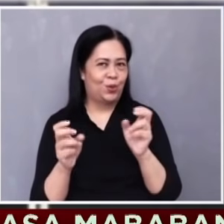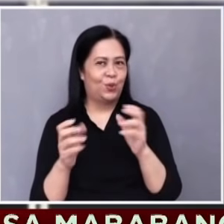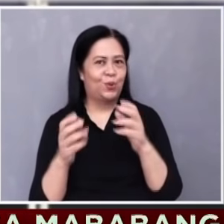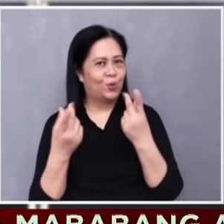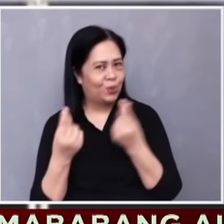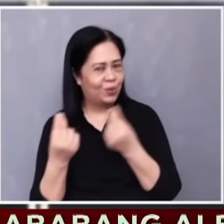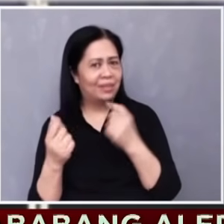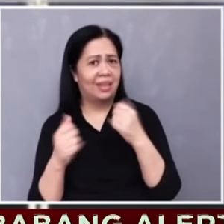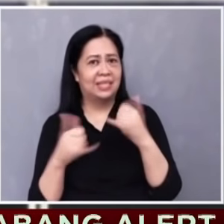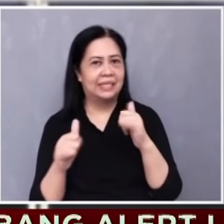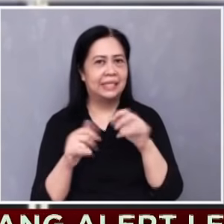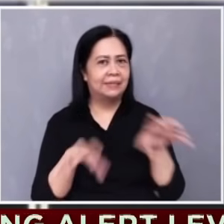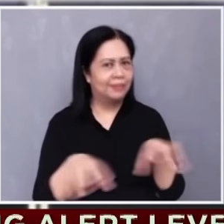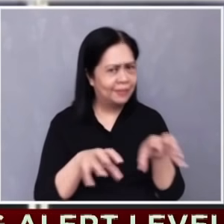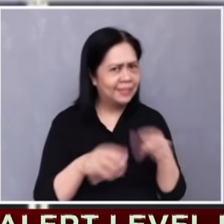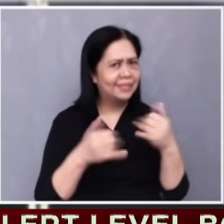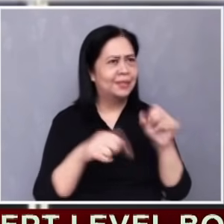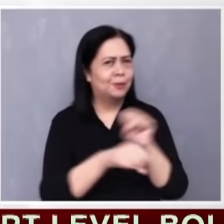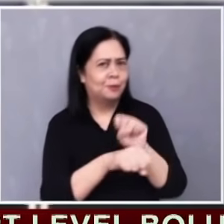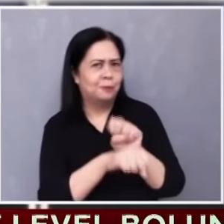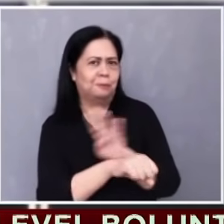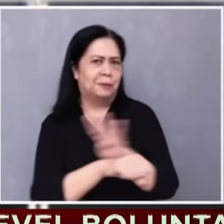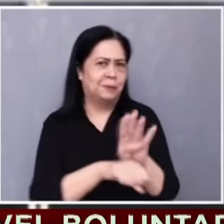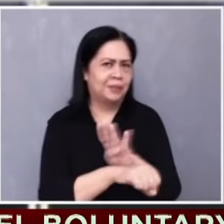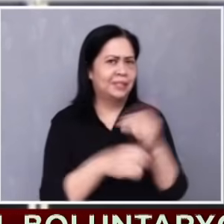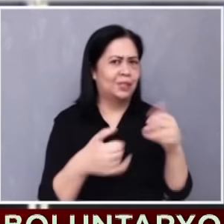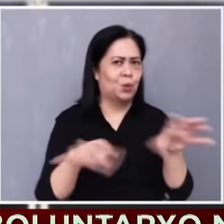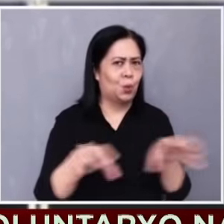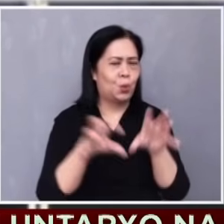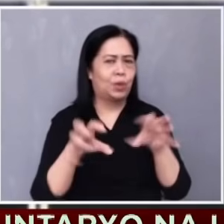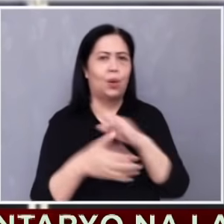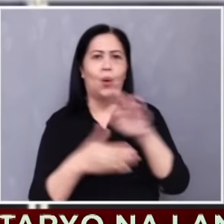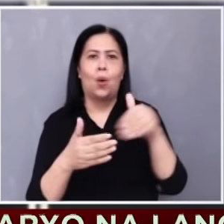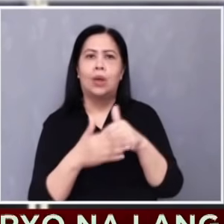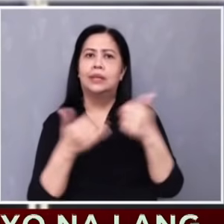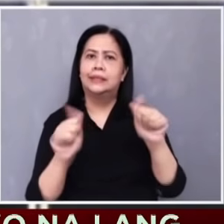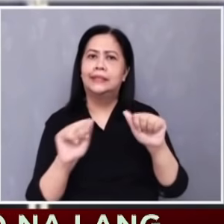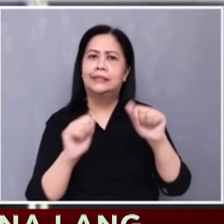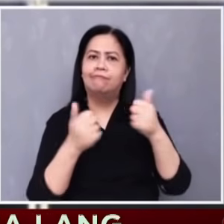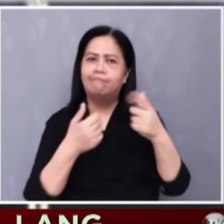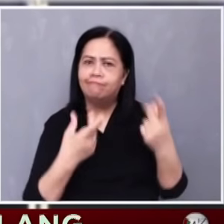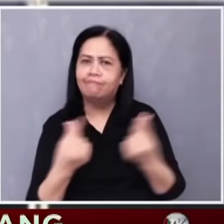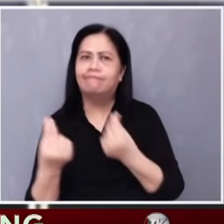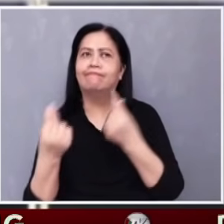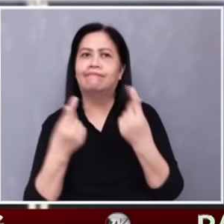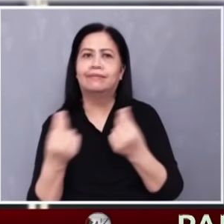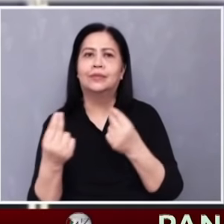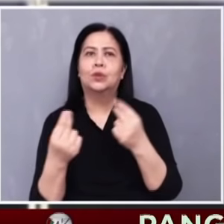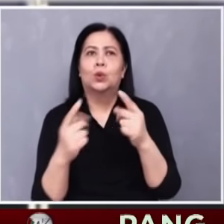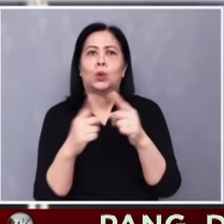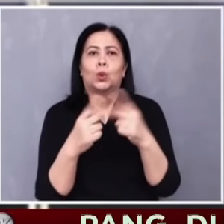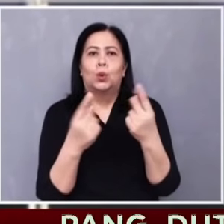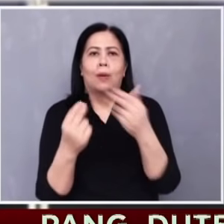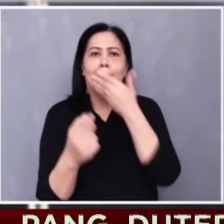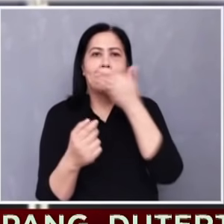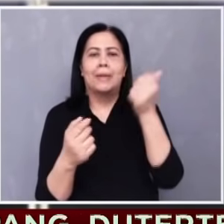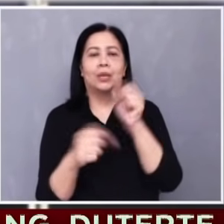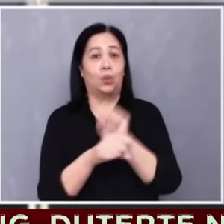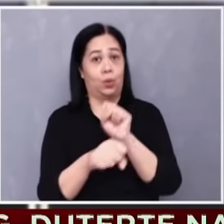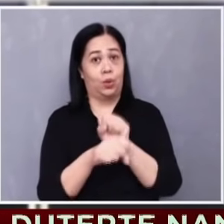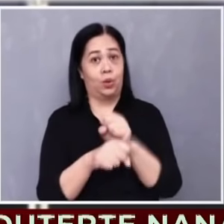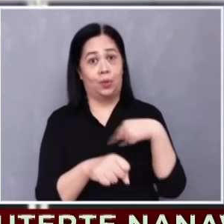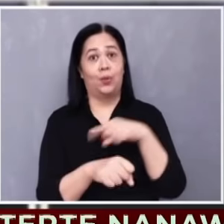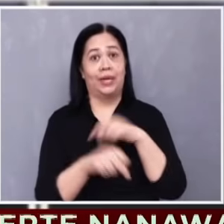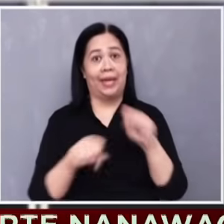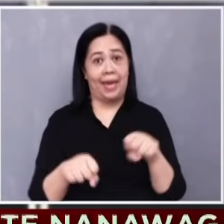are still active, a lot of us are still working, all of us are still striving to do the best work that we can and to